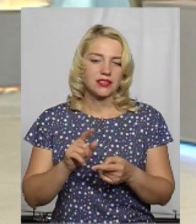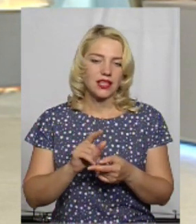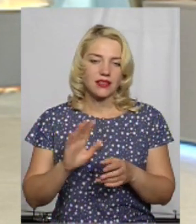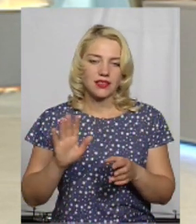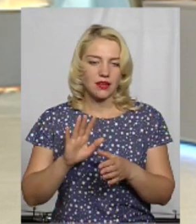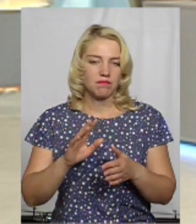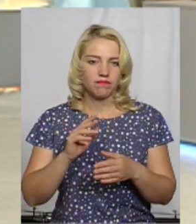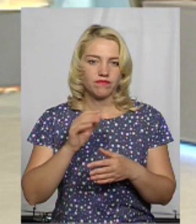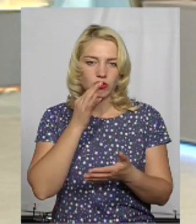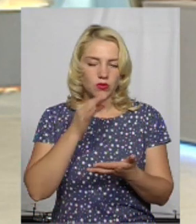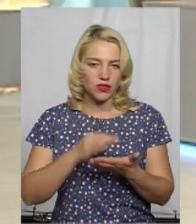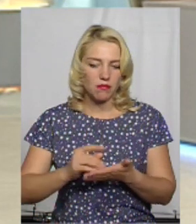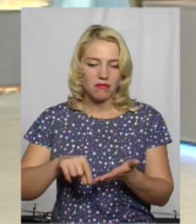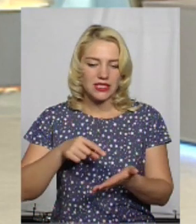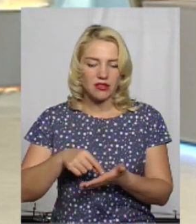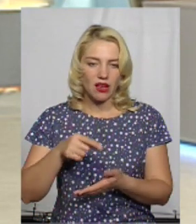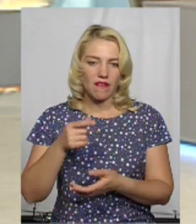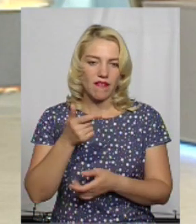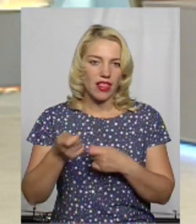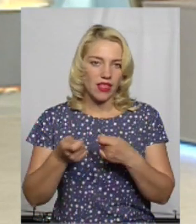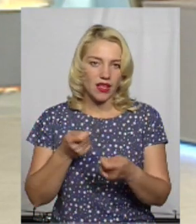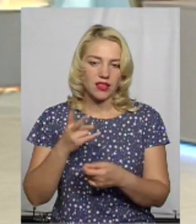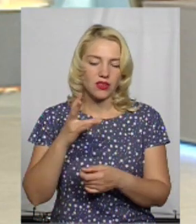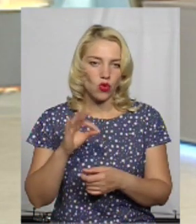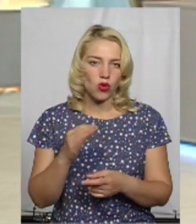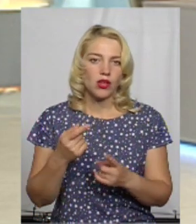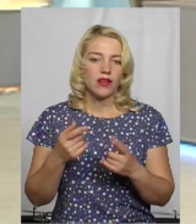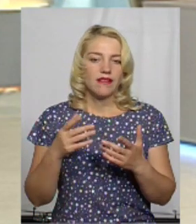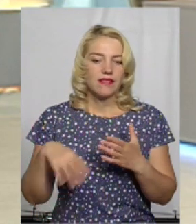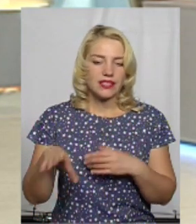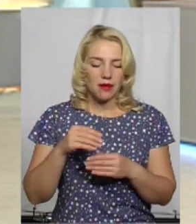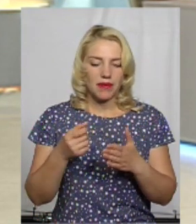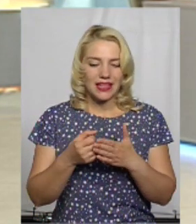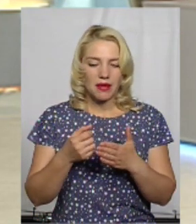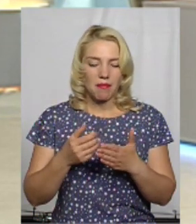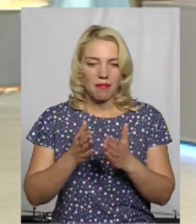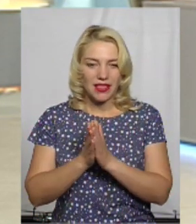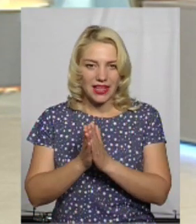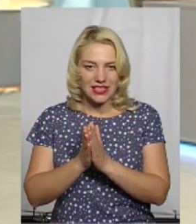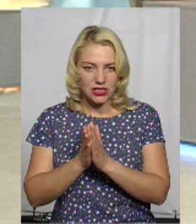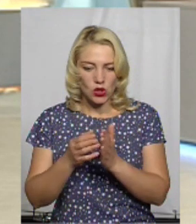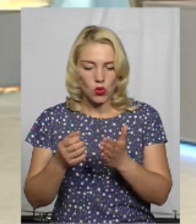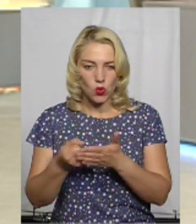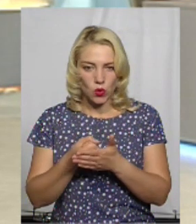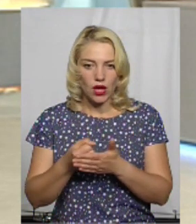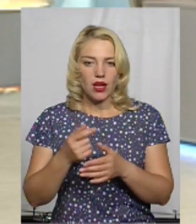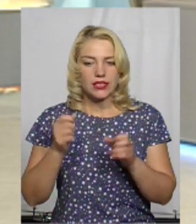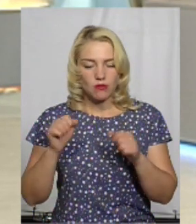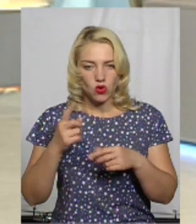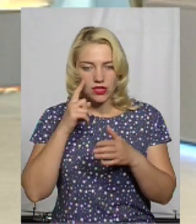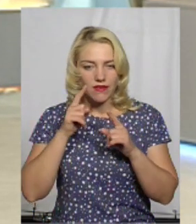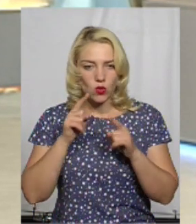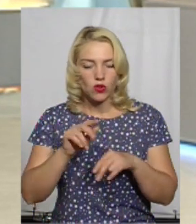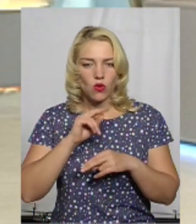компетенція міської влади. Але тим не менше, як ви вважаєте, ось ця петиція, вона може звернути увагу Міністерства охорони здоров'я, щоб